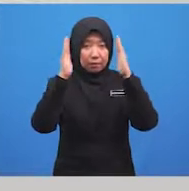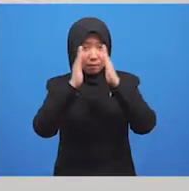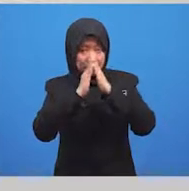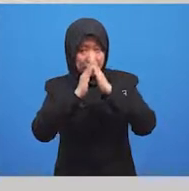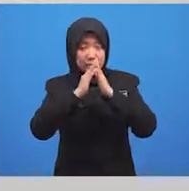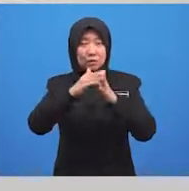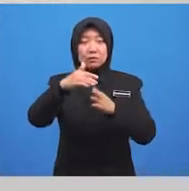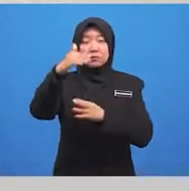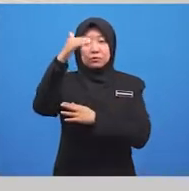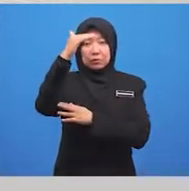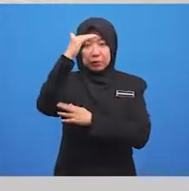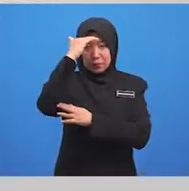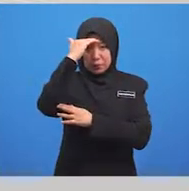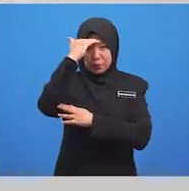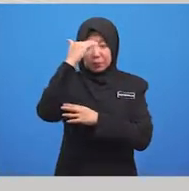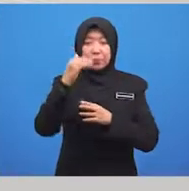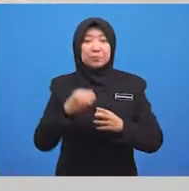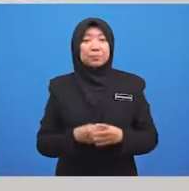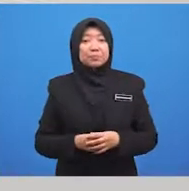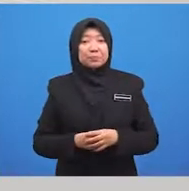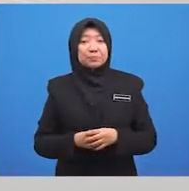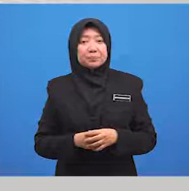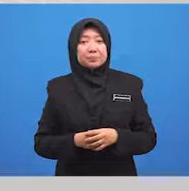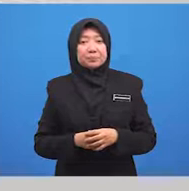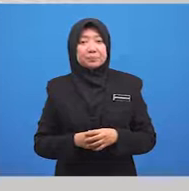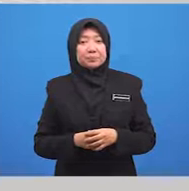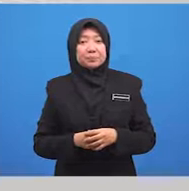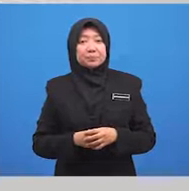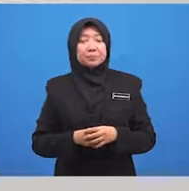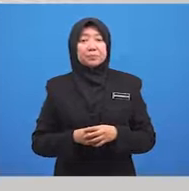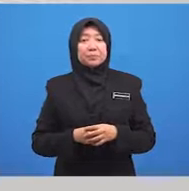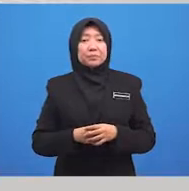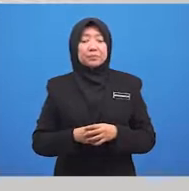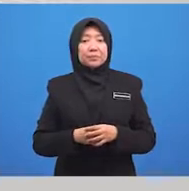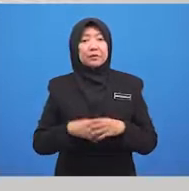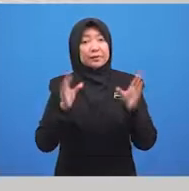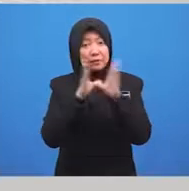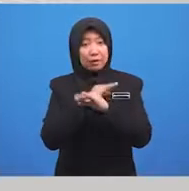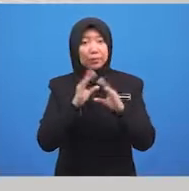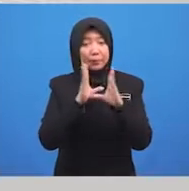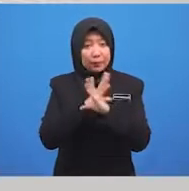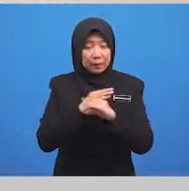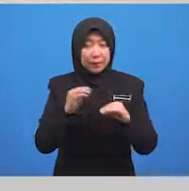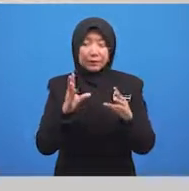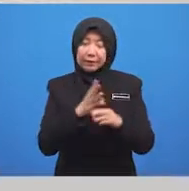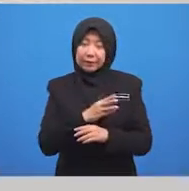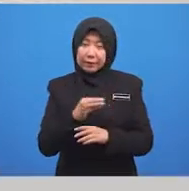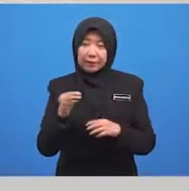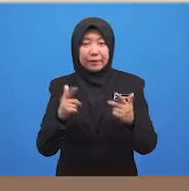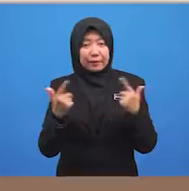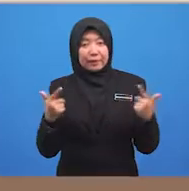Negara Endau Rompin Johor, Taman Negara Similajau Sarawak dan lain-lain taman